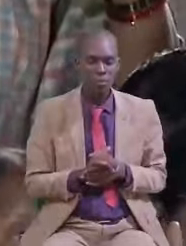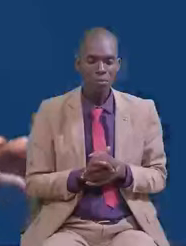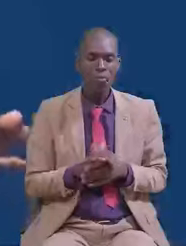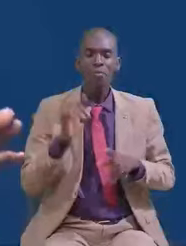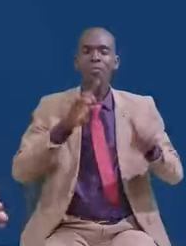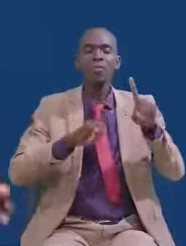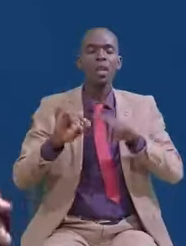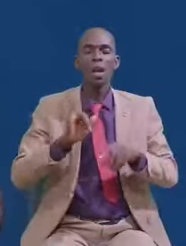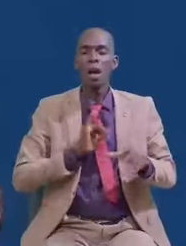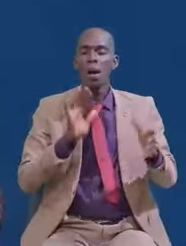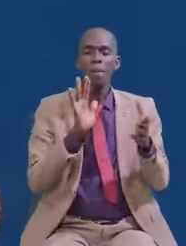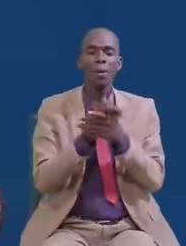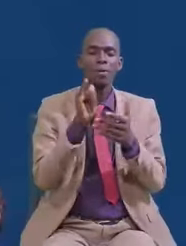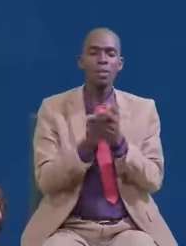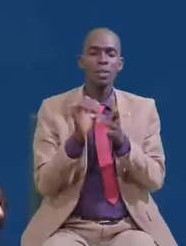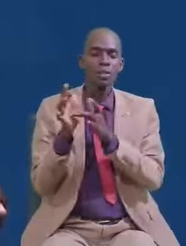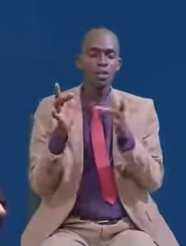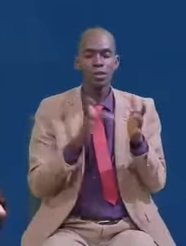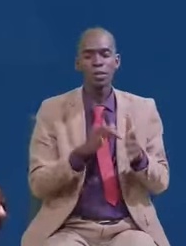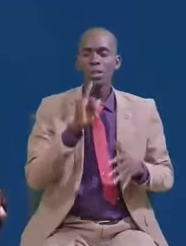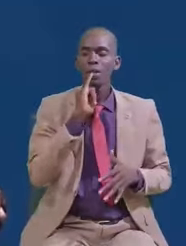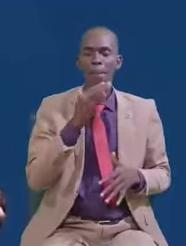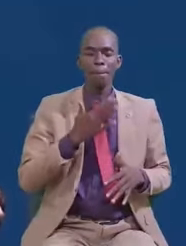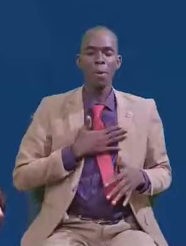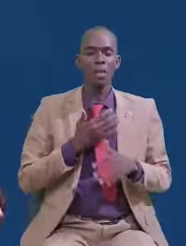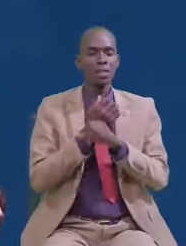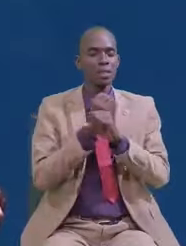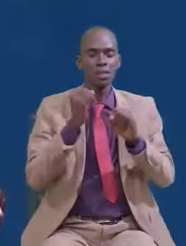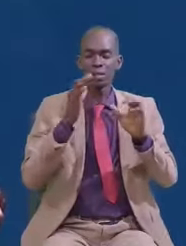je crois que Jésus est mon sauveur.